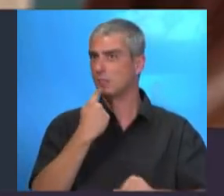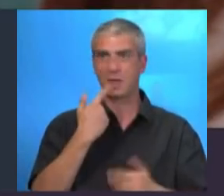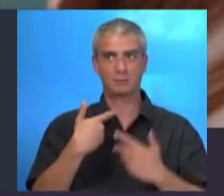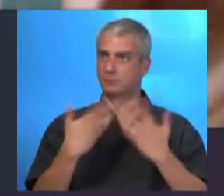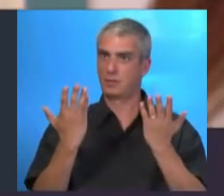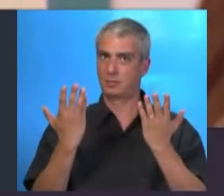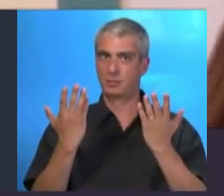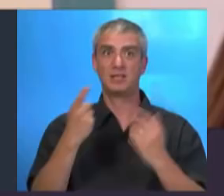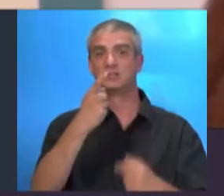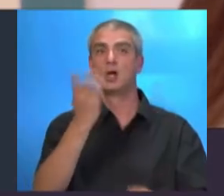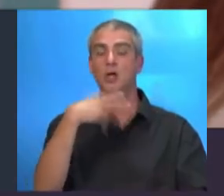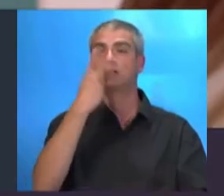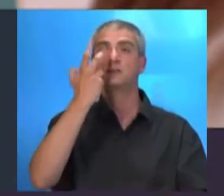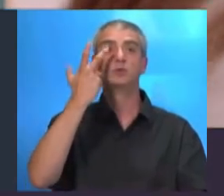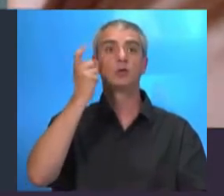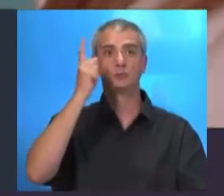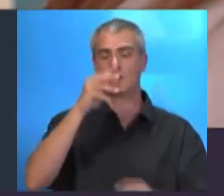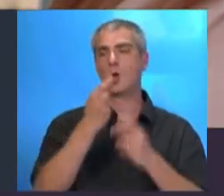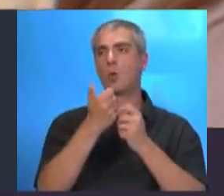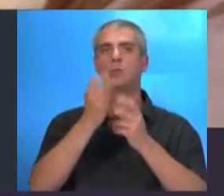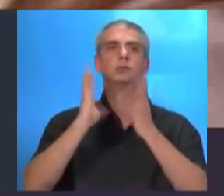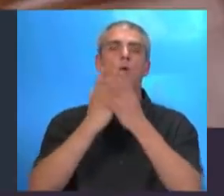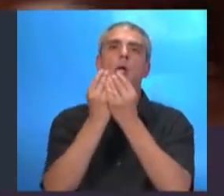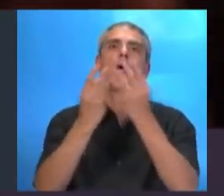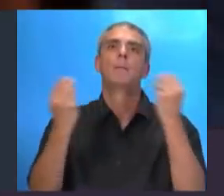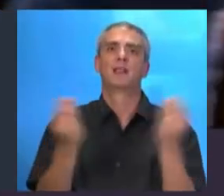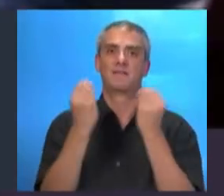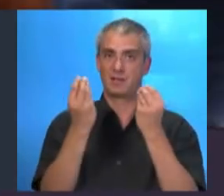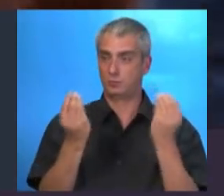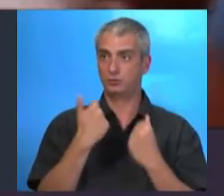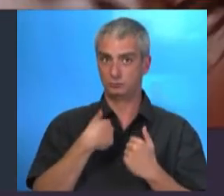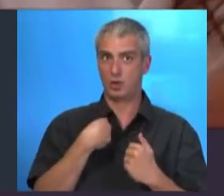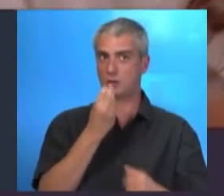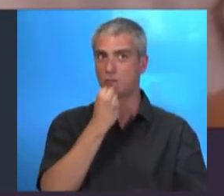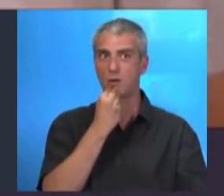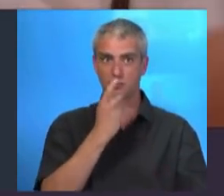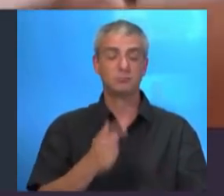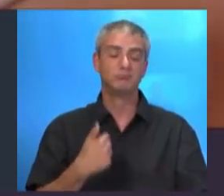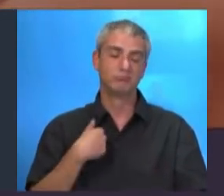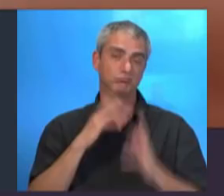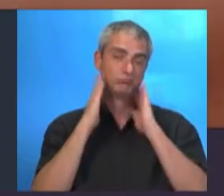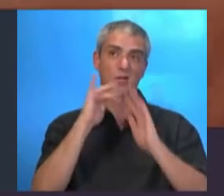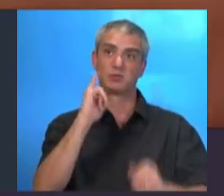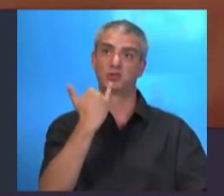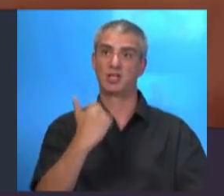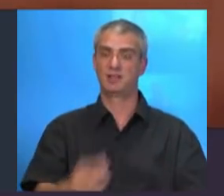הטעם. אז עוד 20-30 שנה החומוס יהיה מרכיב בכל כך הרבה דברים מהמוצרים שאנחנו אוכלים. אנחנו מאמינים בהחלט שכן.